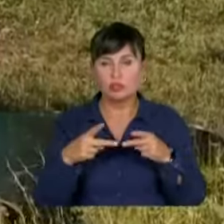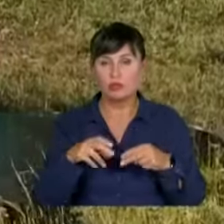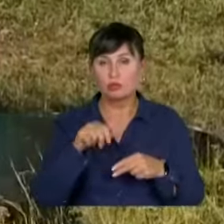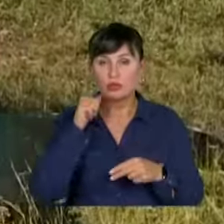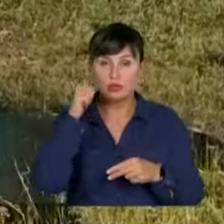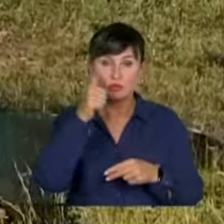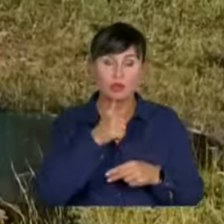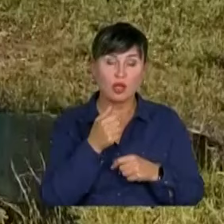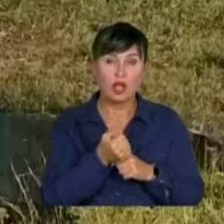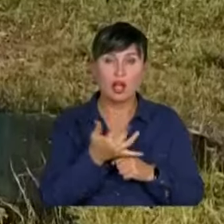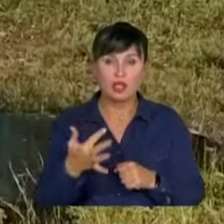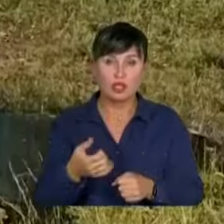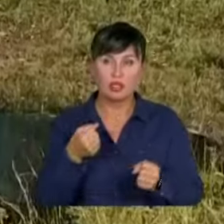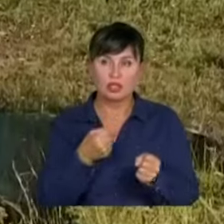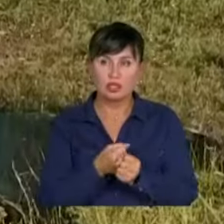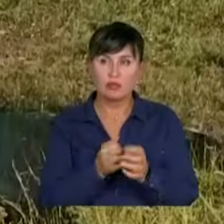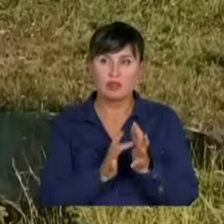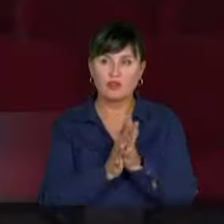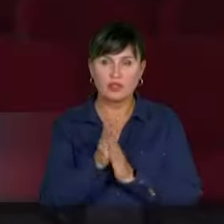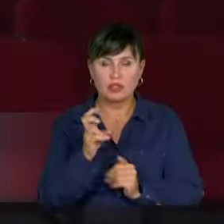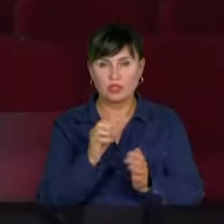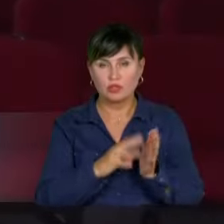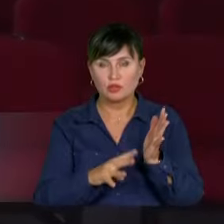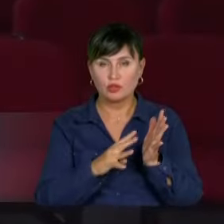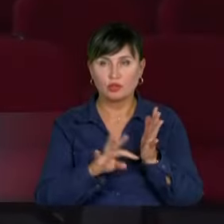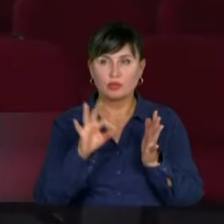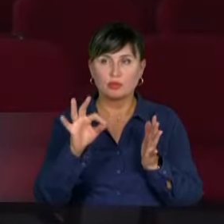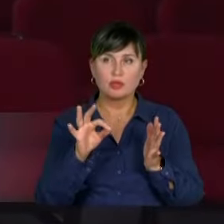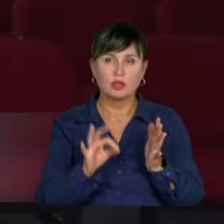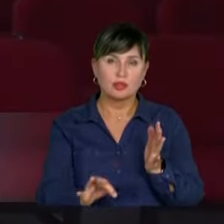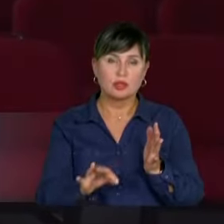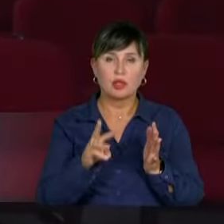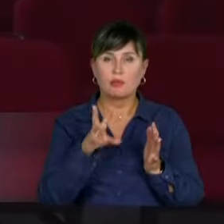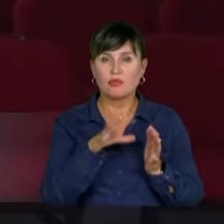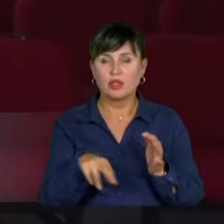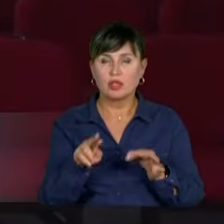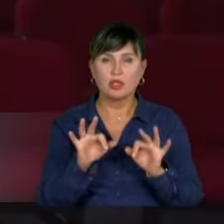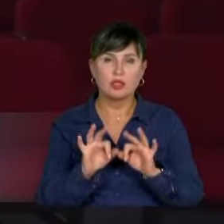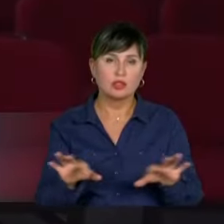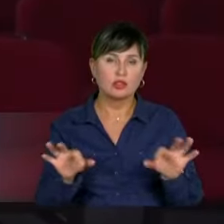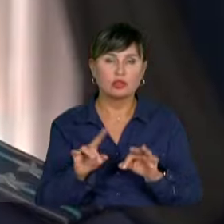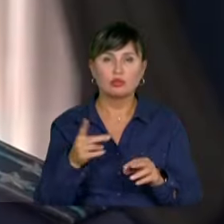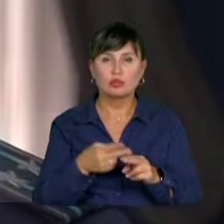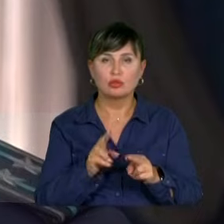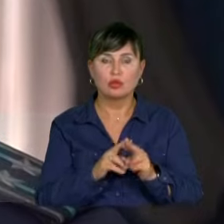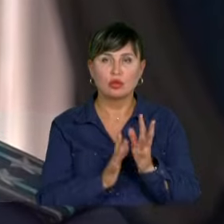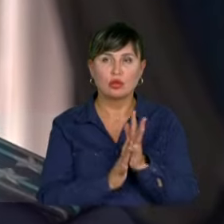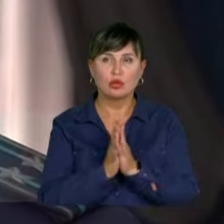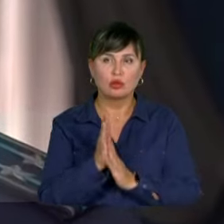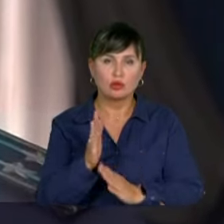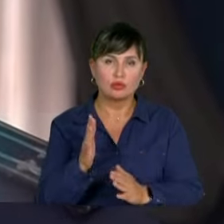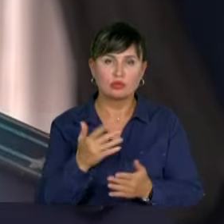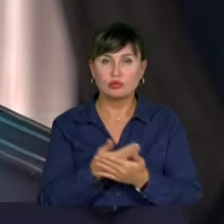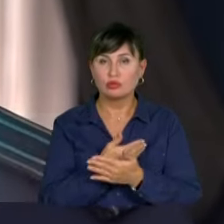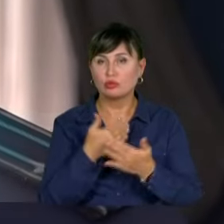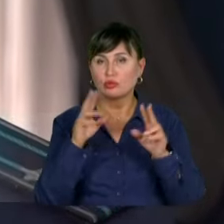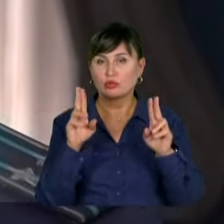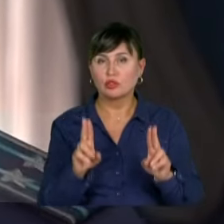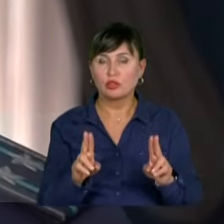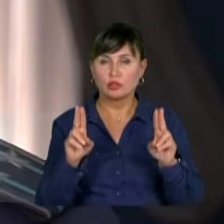годом количество ДТП выросло на 90%. Тем временем в МВД рассказали, что такой рост обусловлен новыми критериями